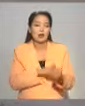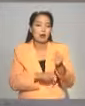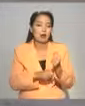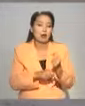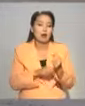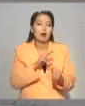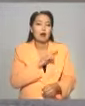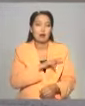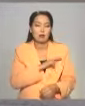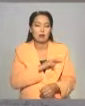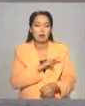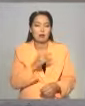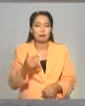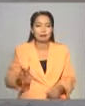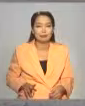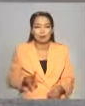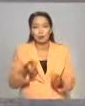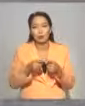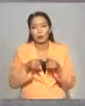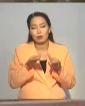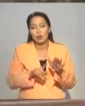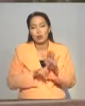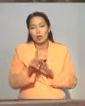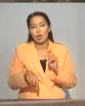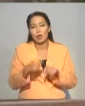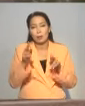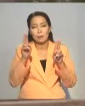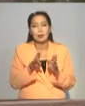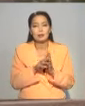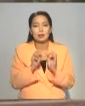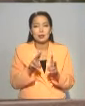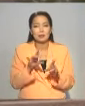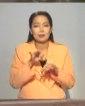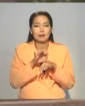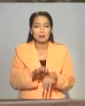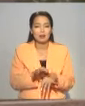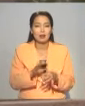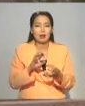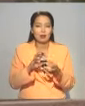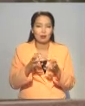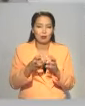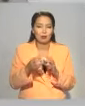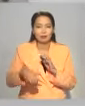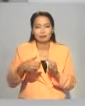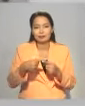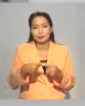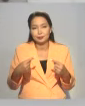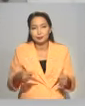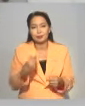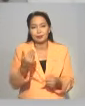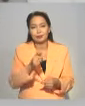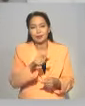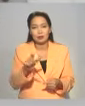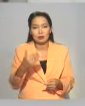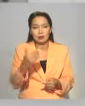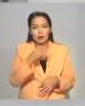работодателя. Возбуждено уголовное дело по статье «Нарушение правил безопасности при ведении горных работ». Его фигурантами стали ответственные